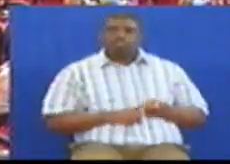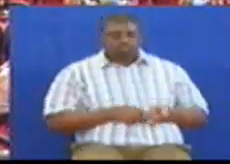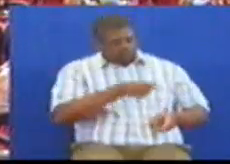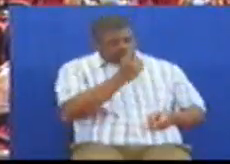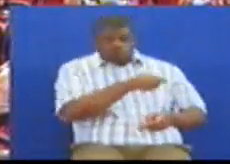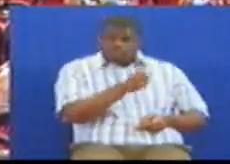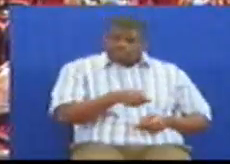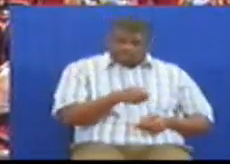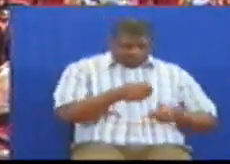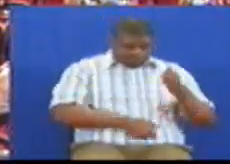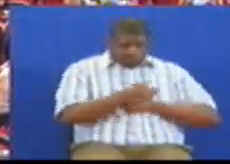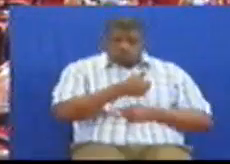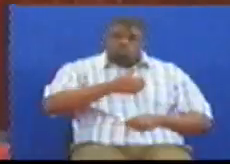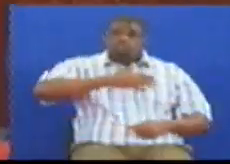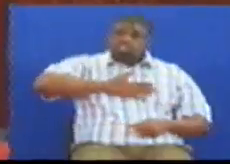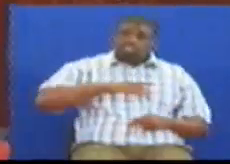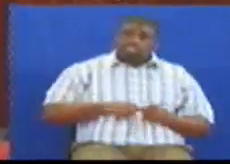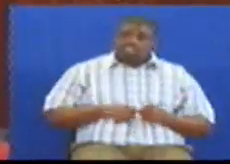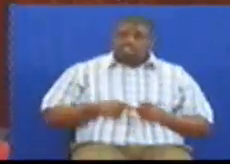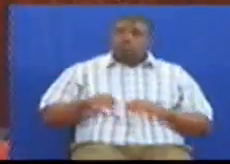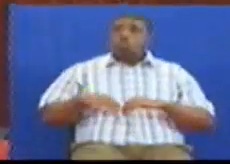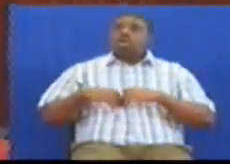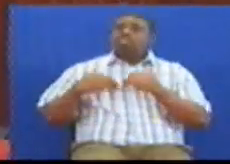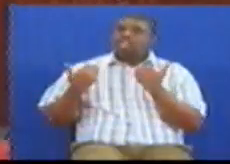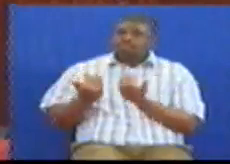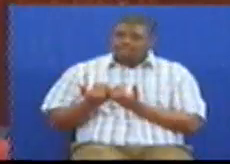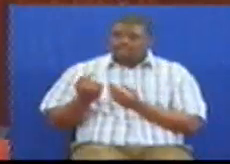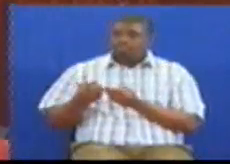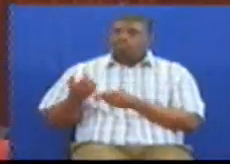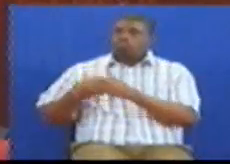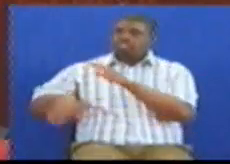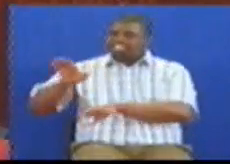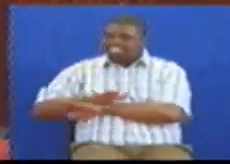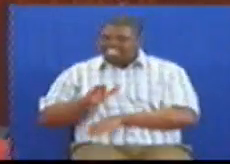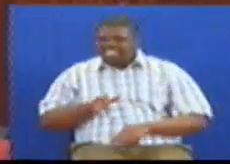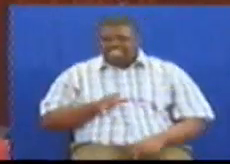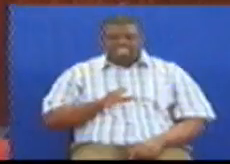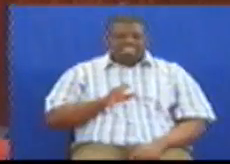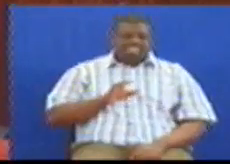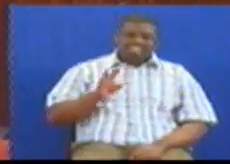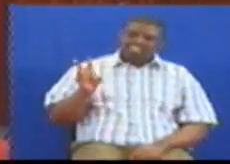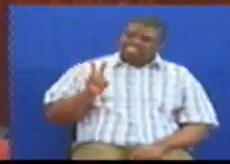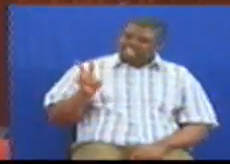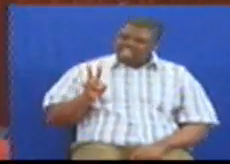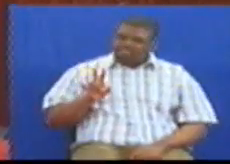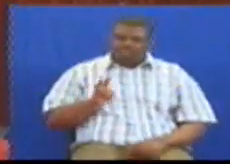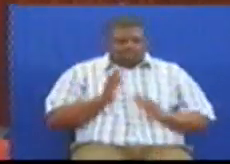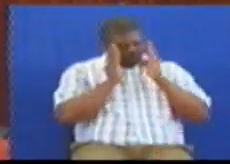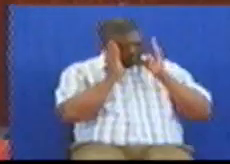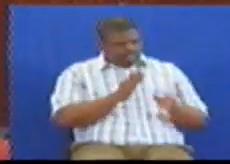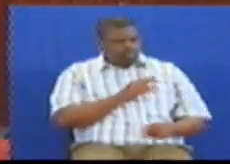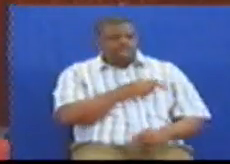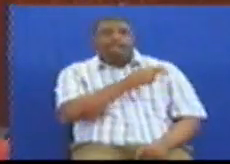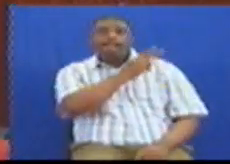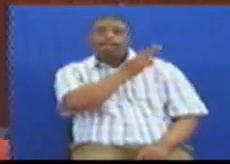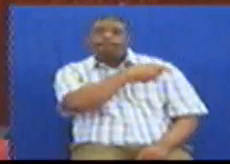kuwapongeza viongozi wangu wa chama, hasa mwenyekiti wa chama cha demokrasia na maendeleo Mheshimiwa Freeman